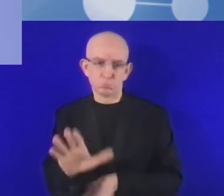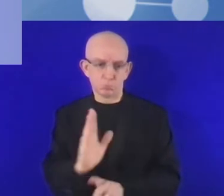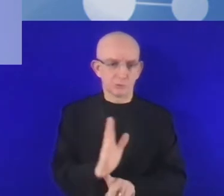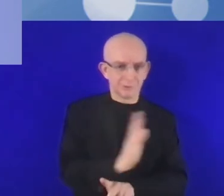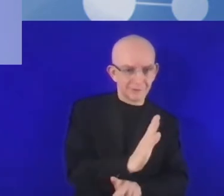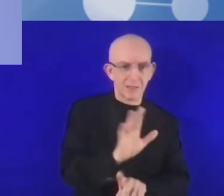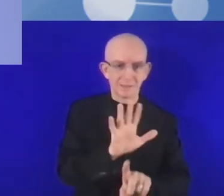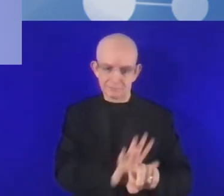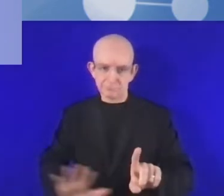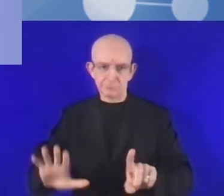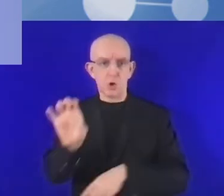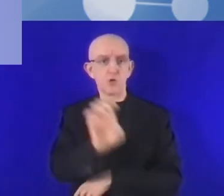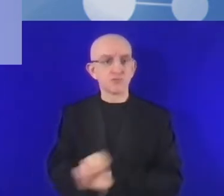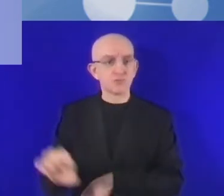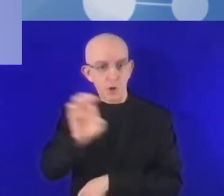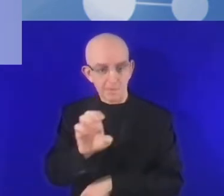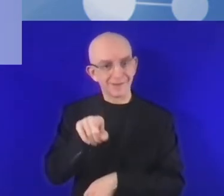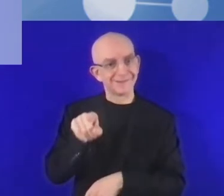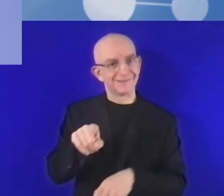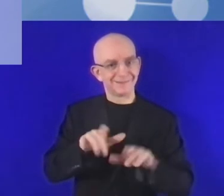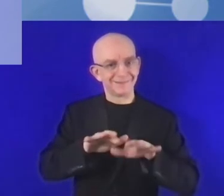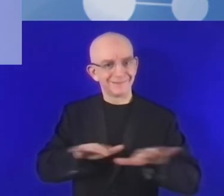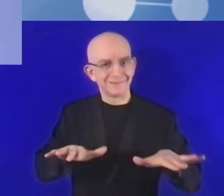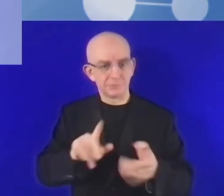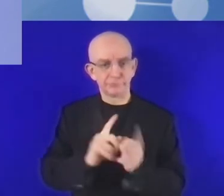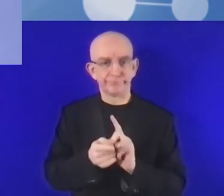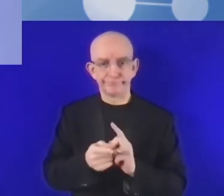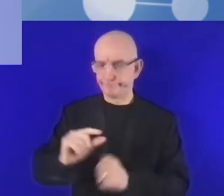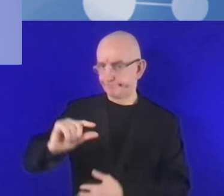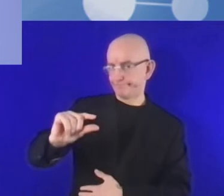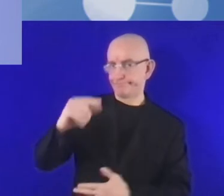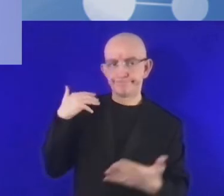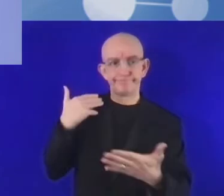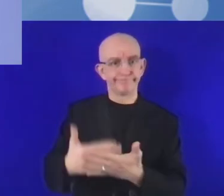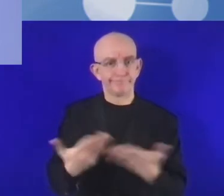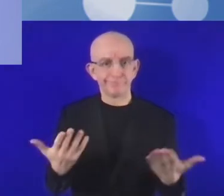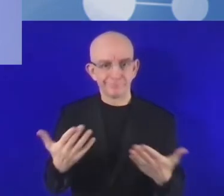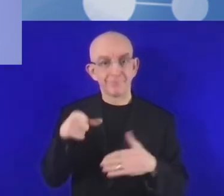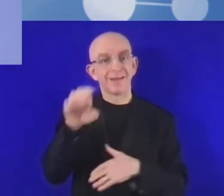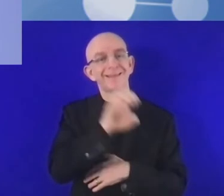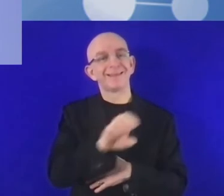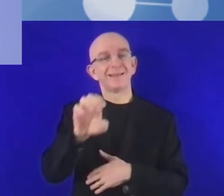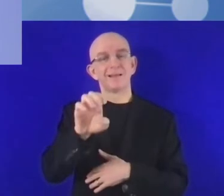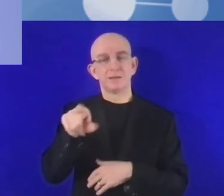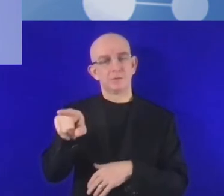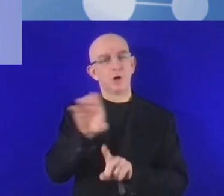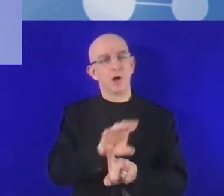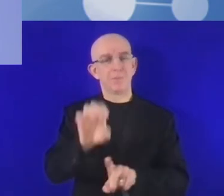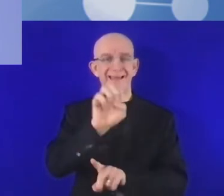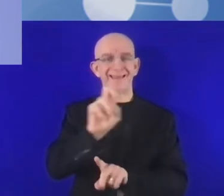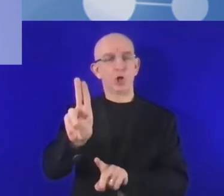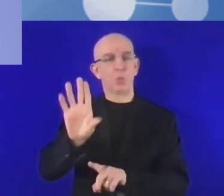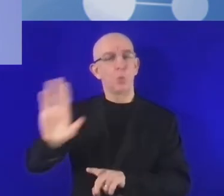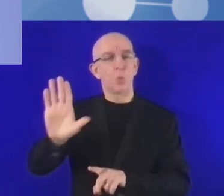的行业欧盟之内，因为我们知道在很多地区或者很多行